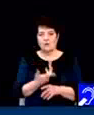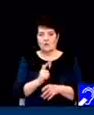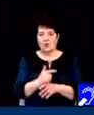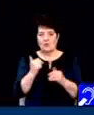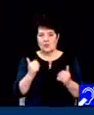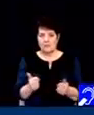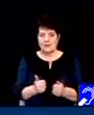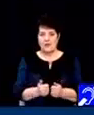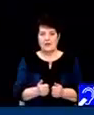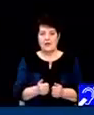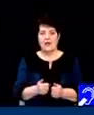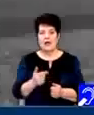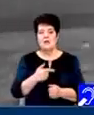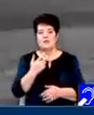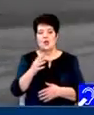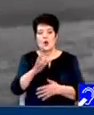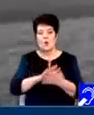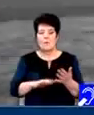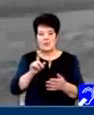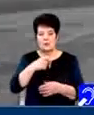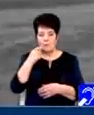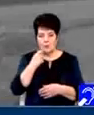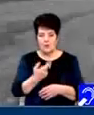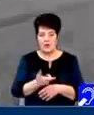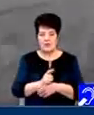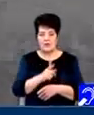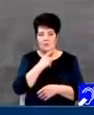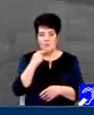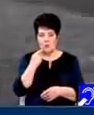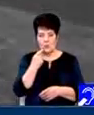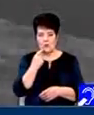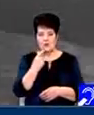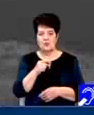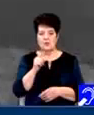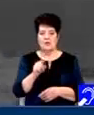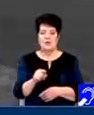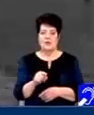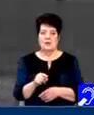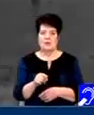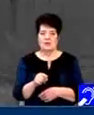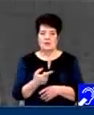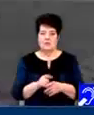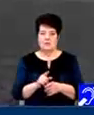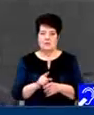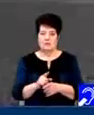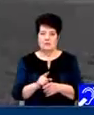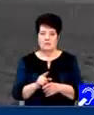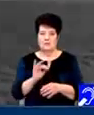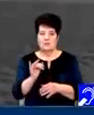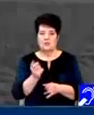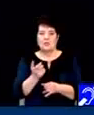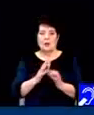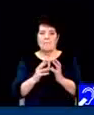bine, dar el înțelegea ce urmează după politic. El insista foarte mult ca țăranii să fie împroprietăriți, să primească pământ și